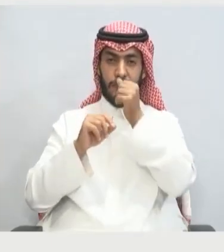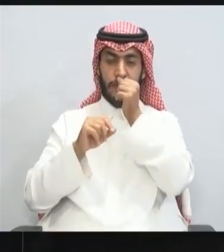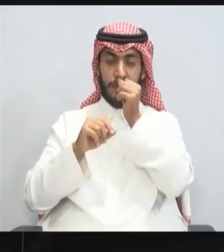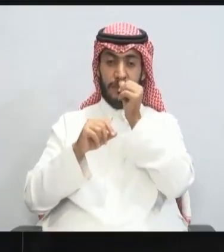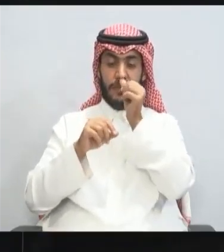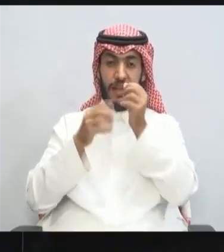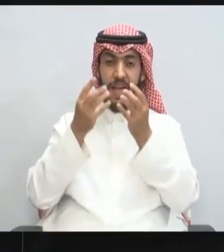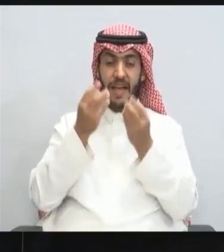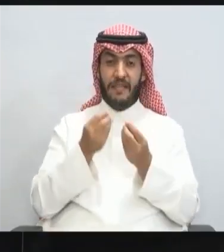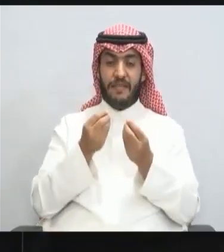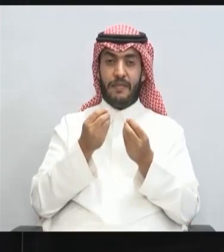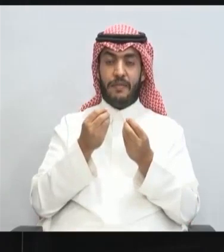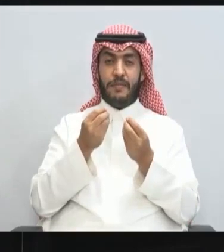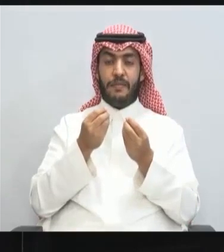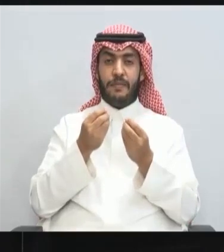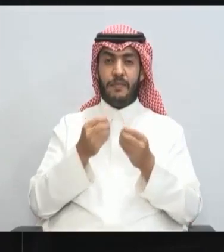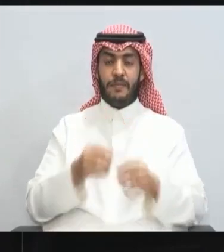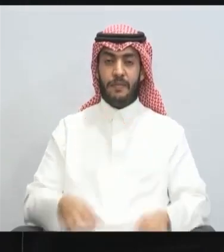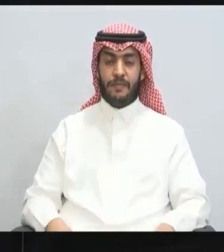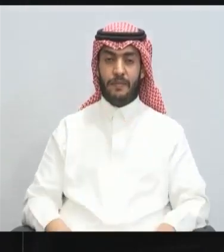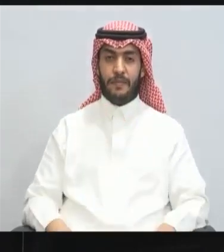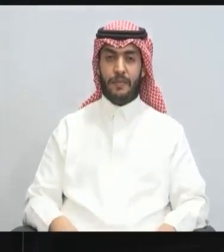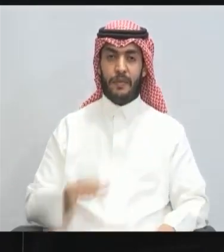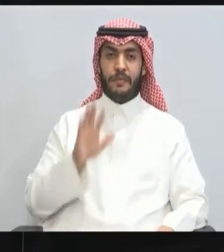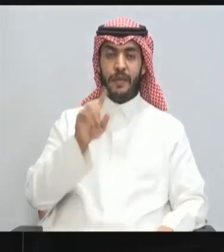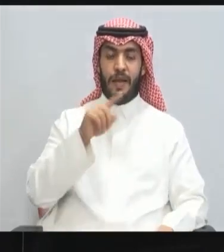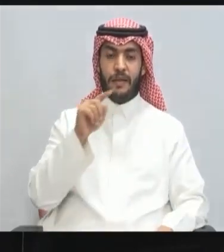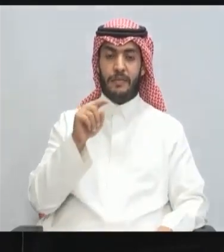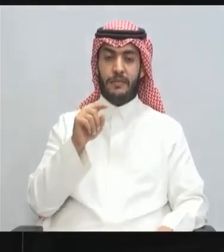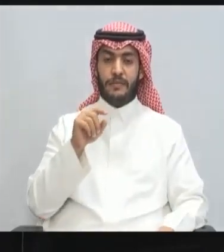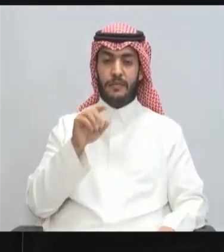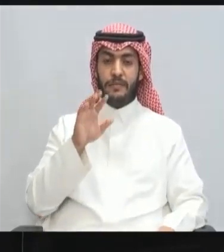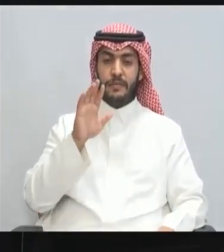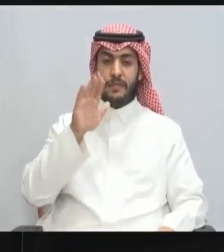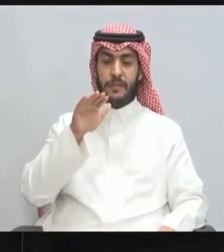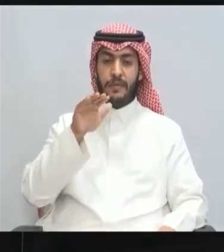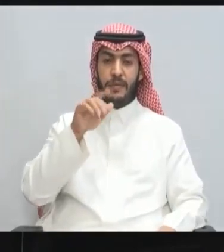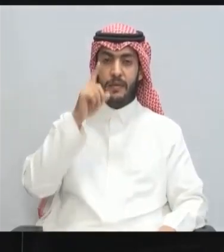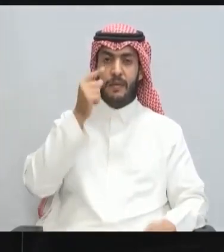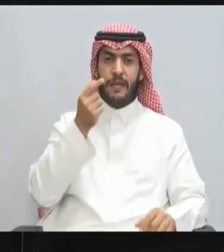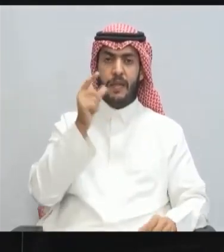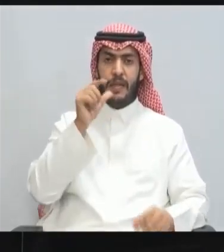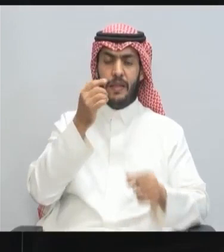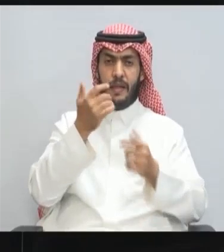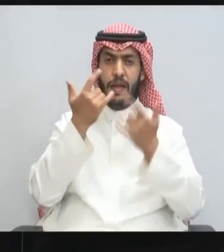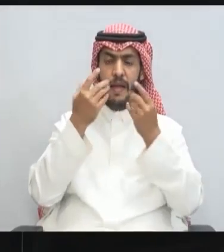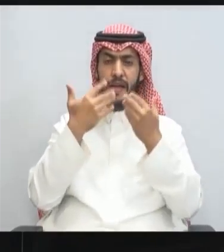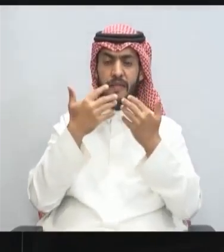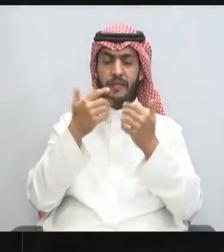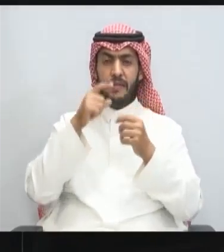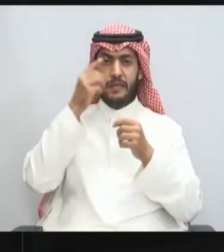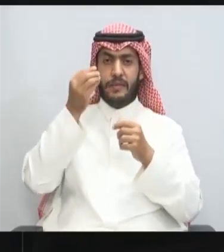مرحله التخفيف قد يكون هناك خطا ممكن ان تنشا في عدم الدقه في التخفيف